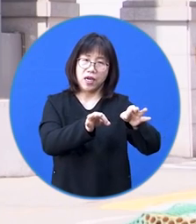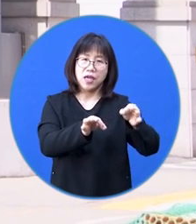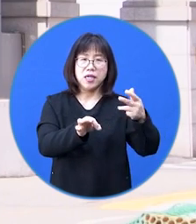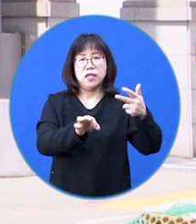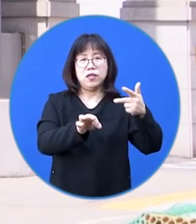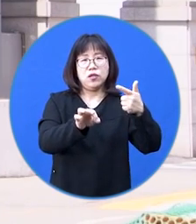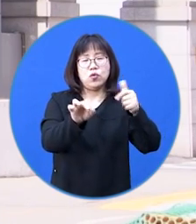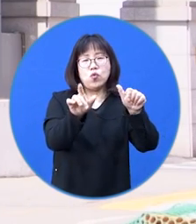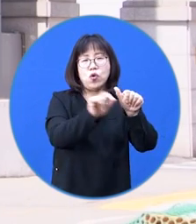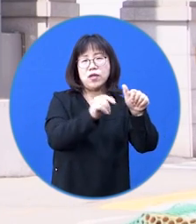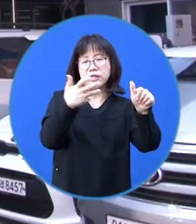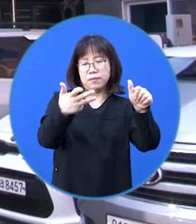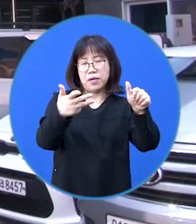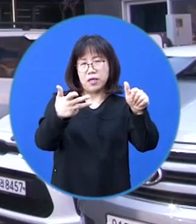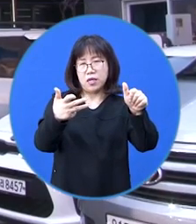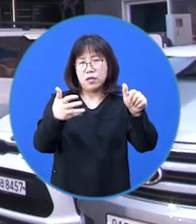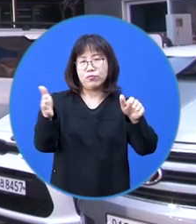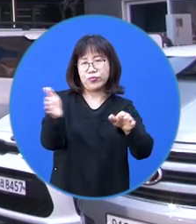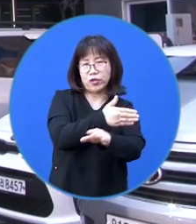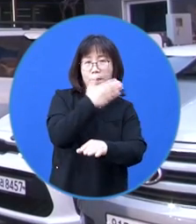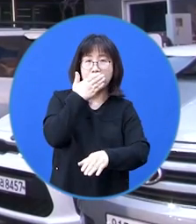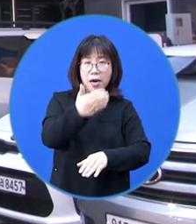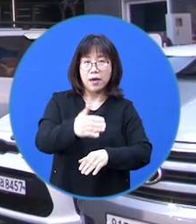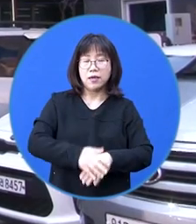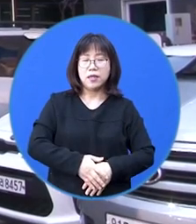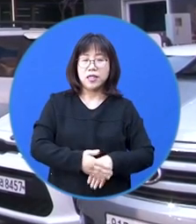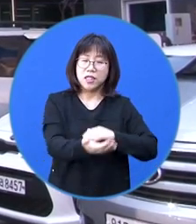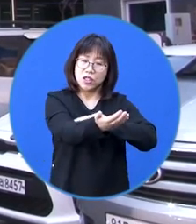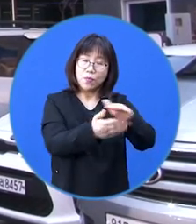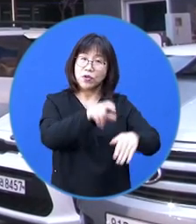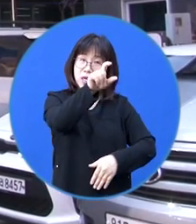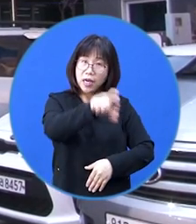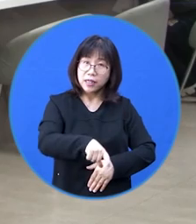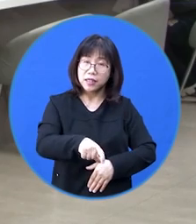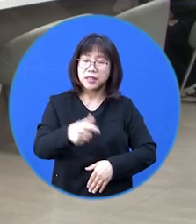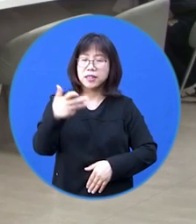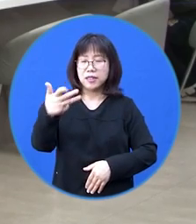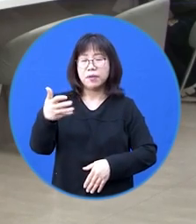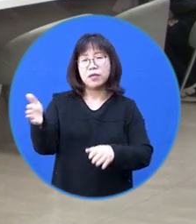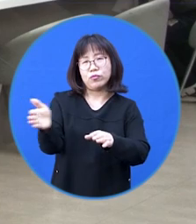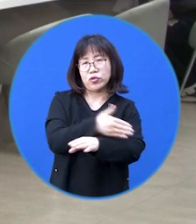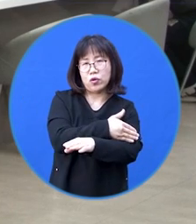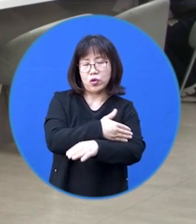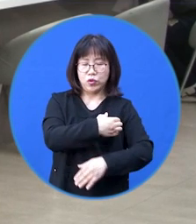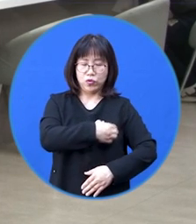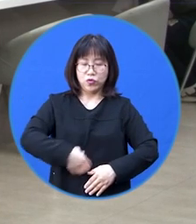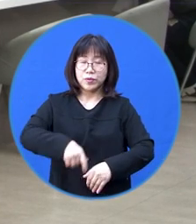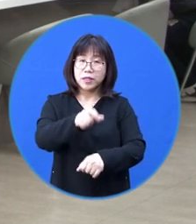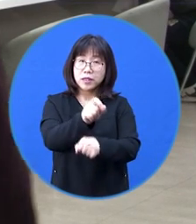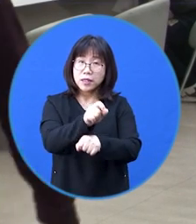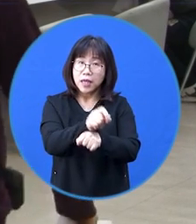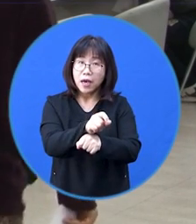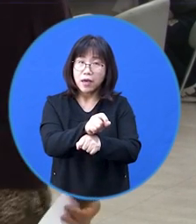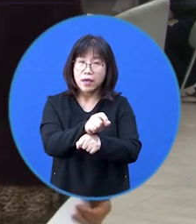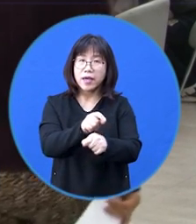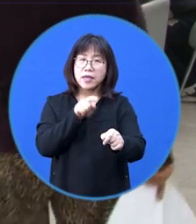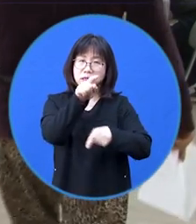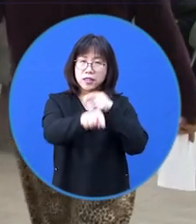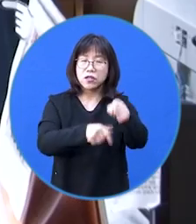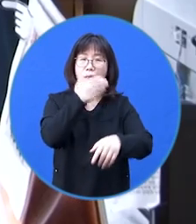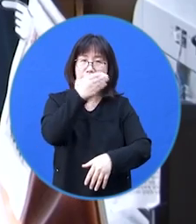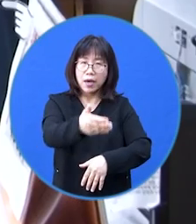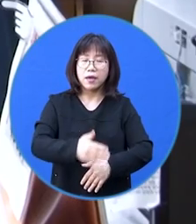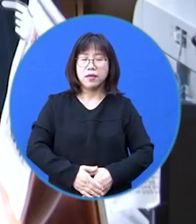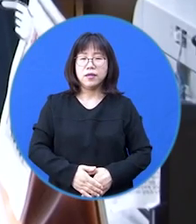18일부터 신청 가능합니다 선불 카드는 18일부터 동주민센터 전담 참고 를 통해 신청하면